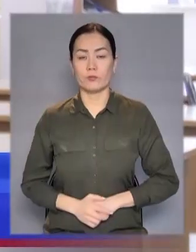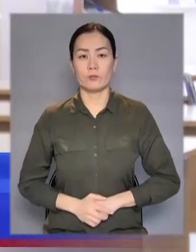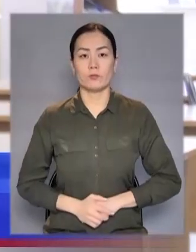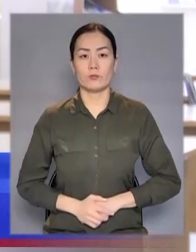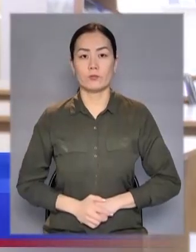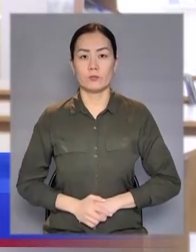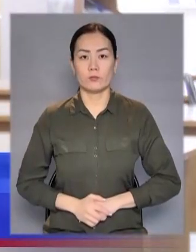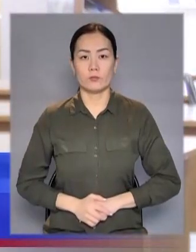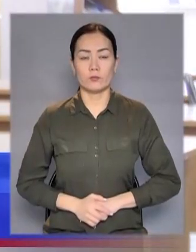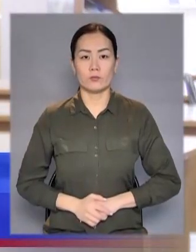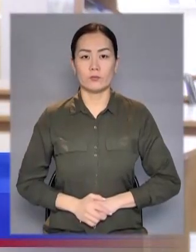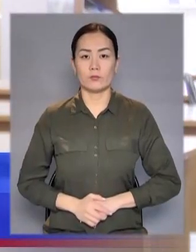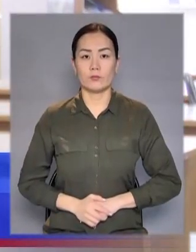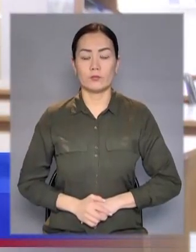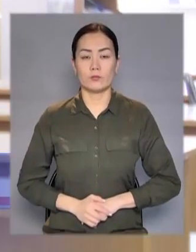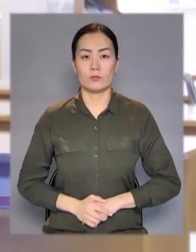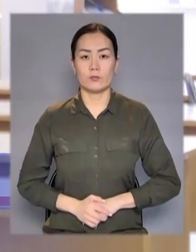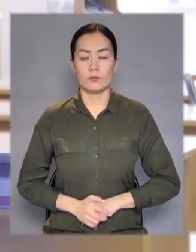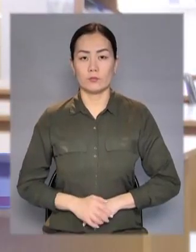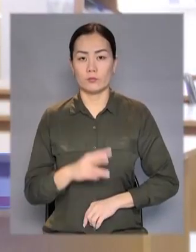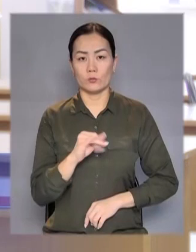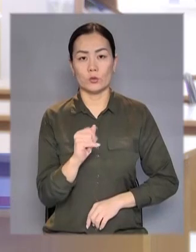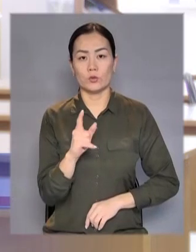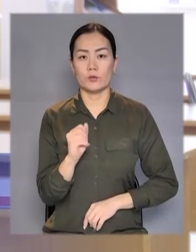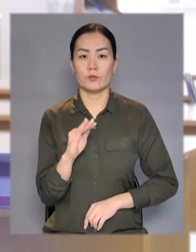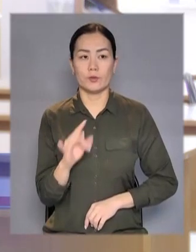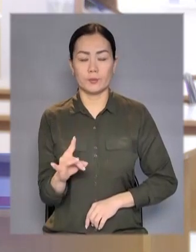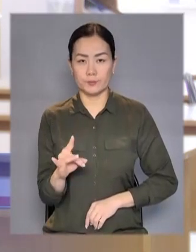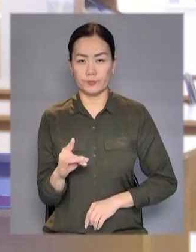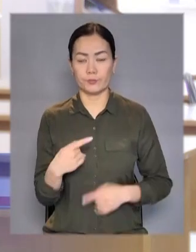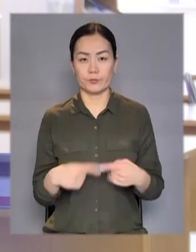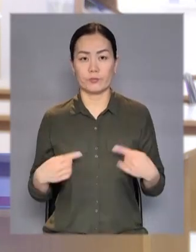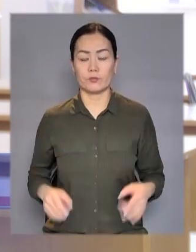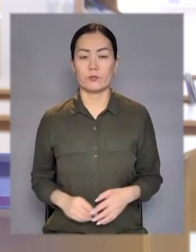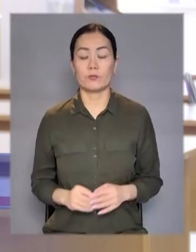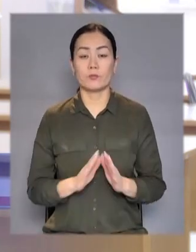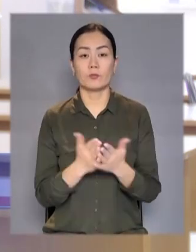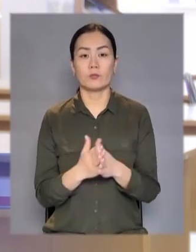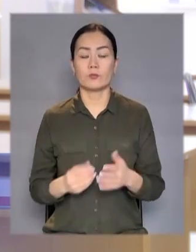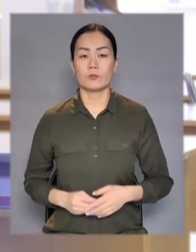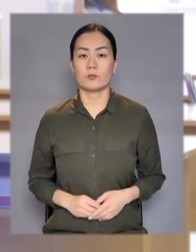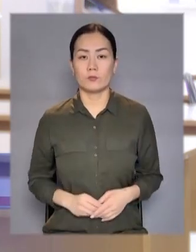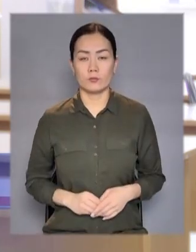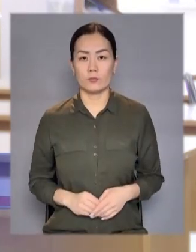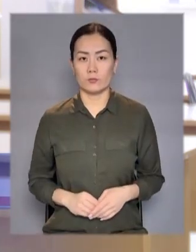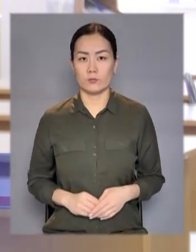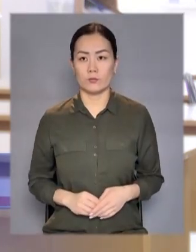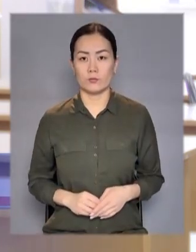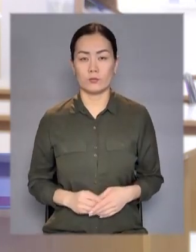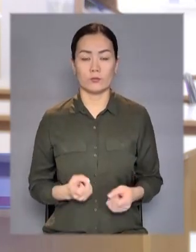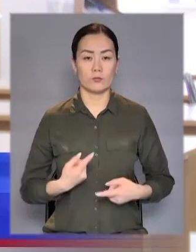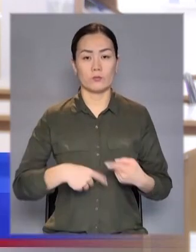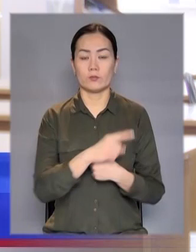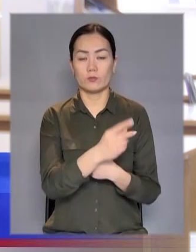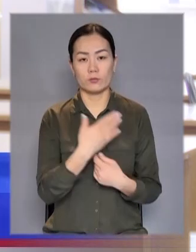Мұзафар Әлімбаев ол ақын. Ол бізге көп деген кітаптар шығарыпты. Біз